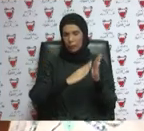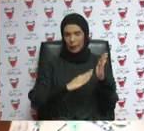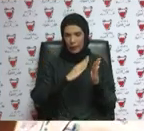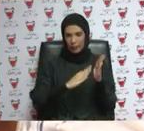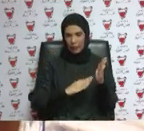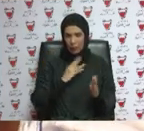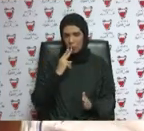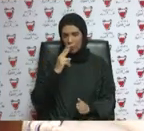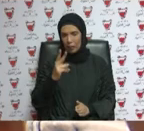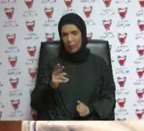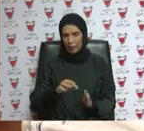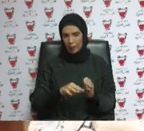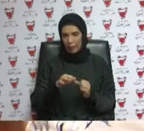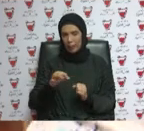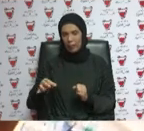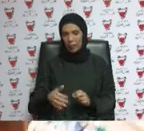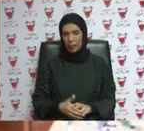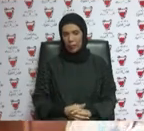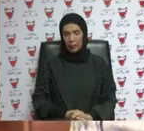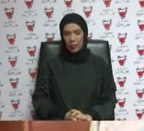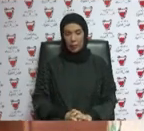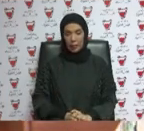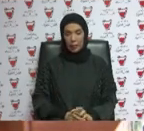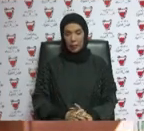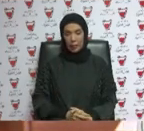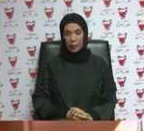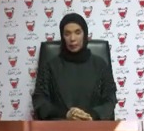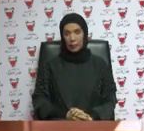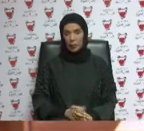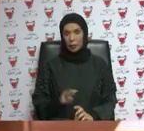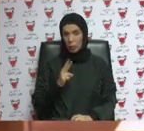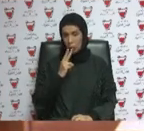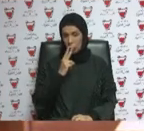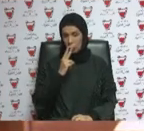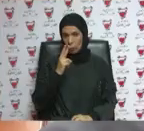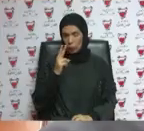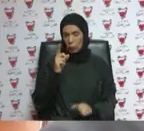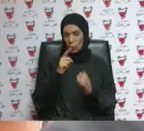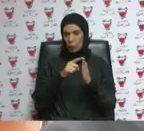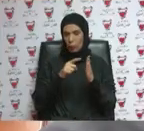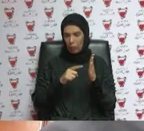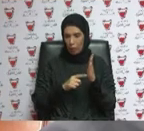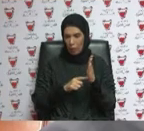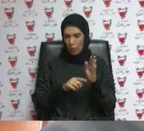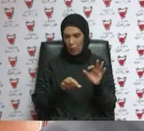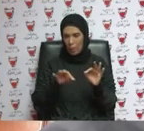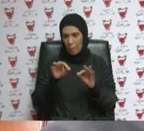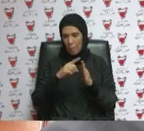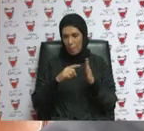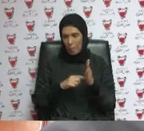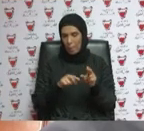ما يعلق على تفاصيل هذا المشروع بقانون. واحنا نشوف طبعا هذا القانون ذو تدبير تشريعي